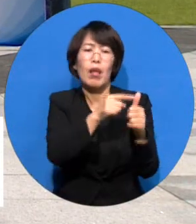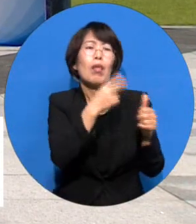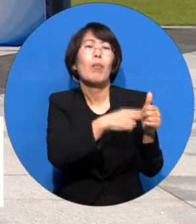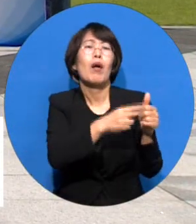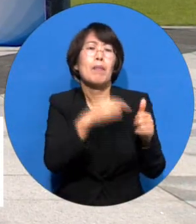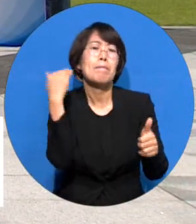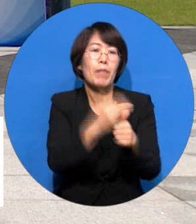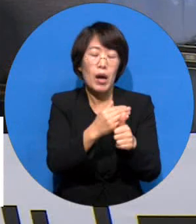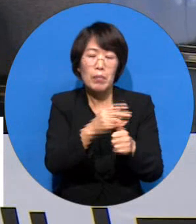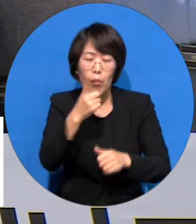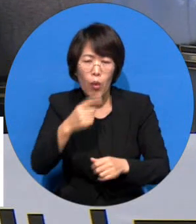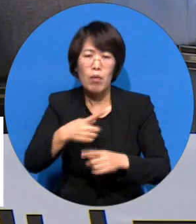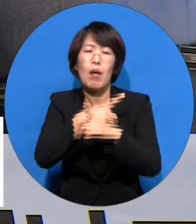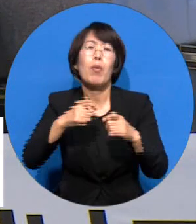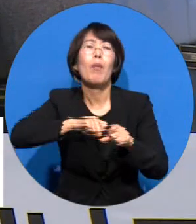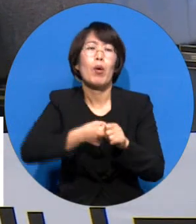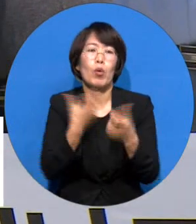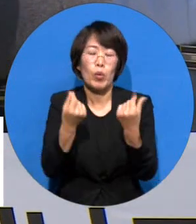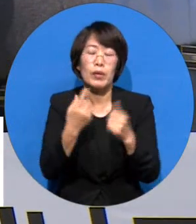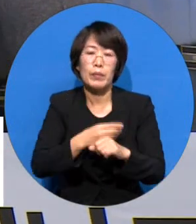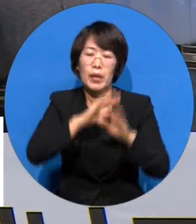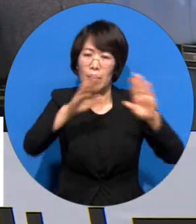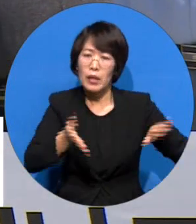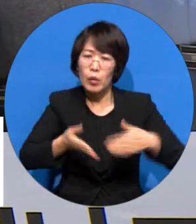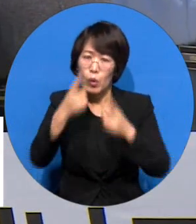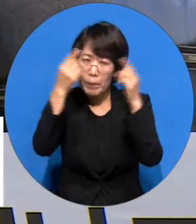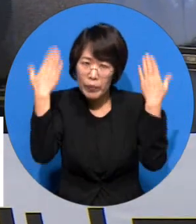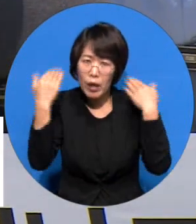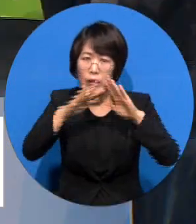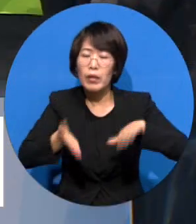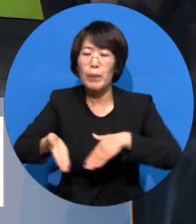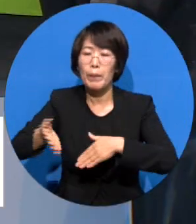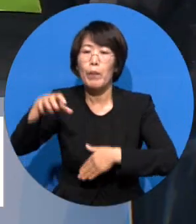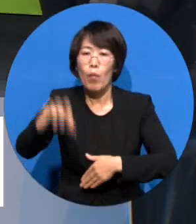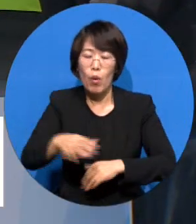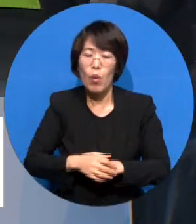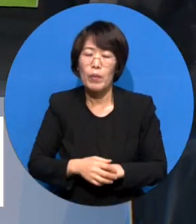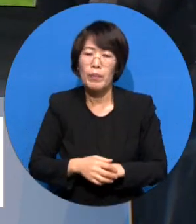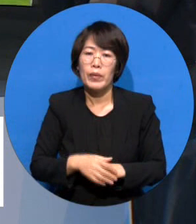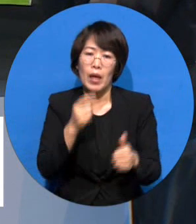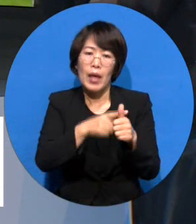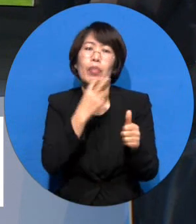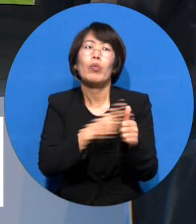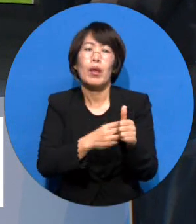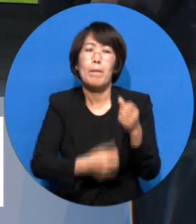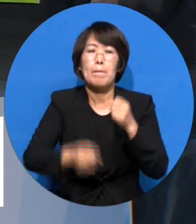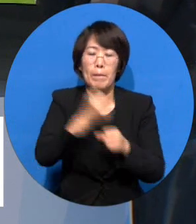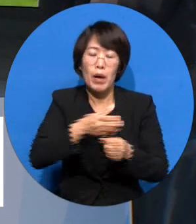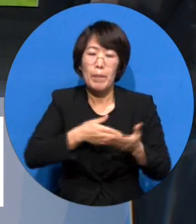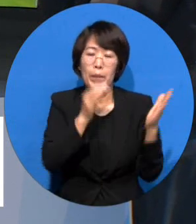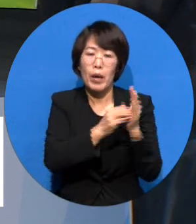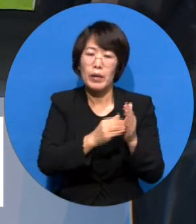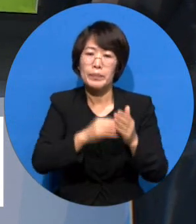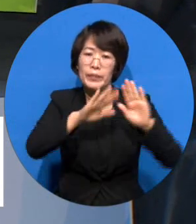해임 처분은 보복성 징계라며 전남 도립대와 전남도청에 A 교수의 복직을 촉구했습니다.